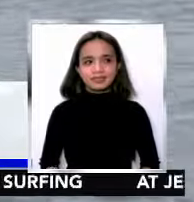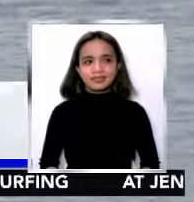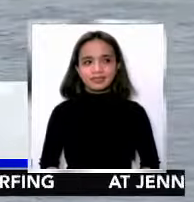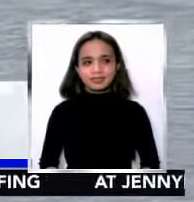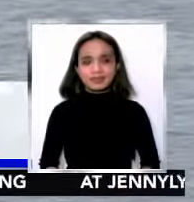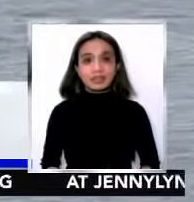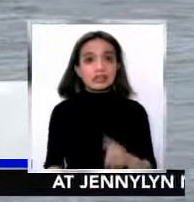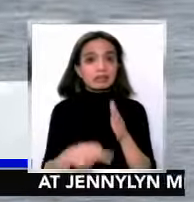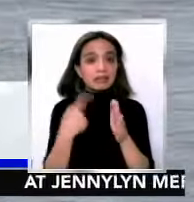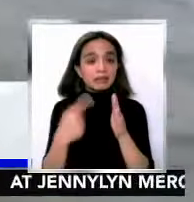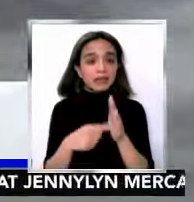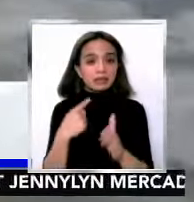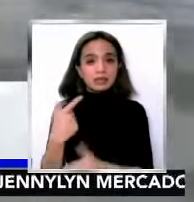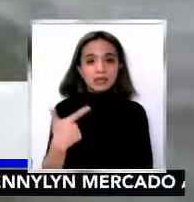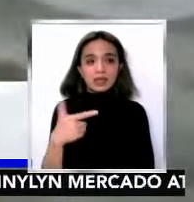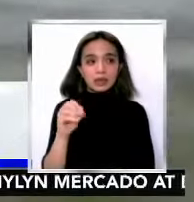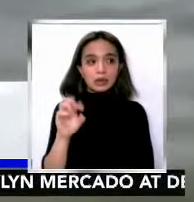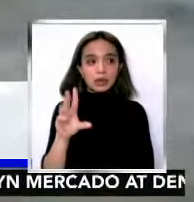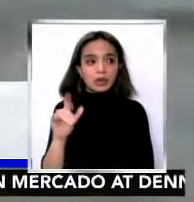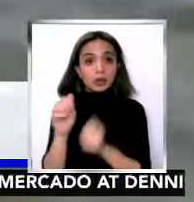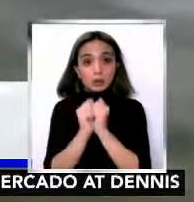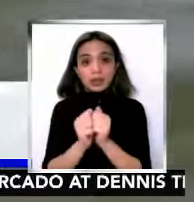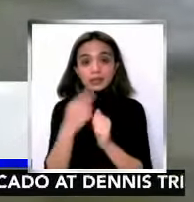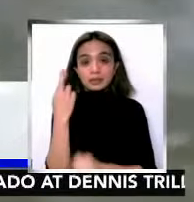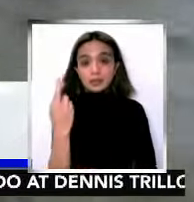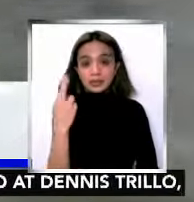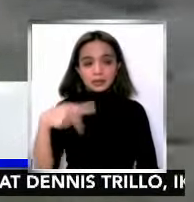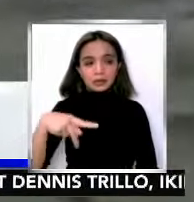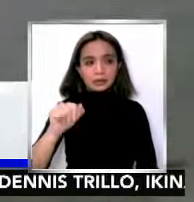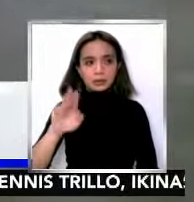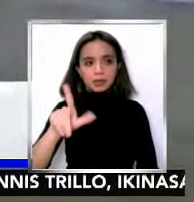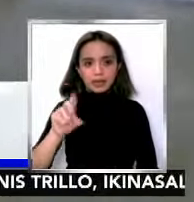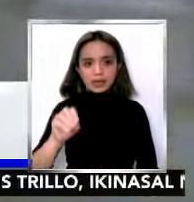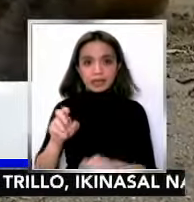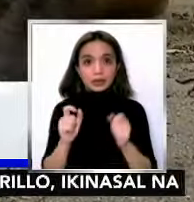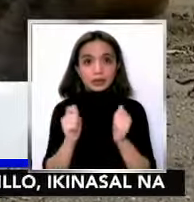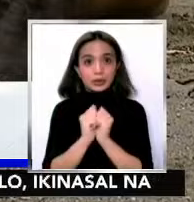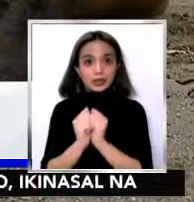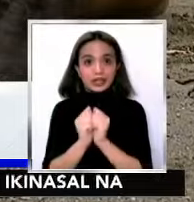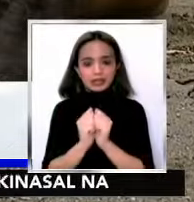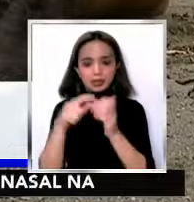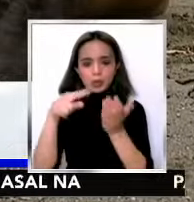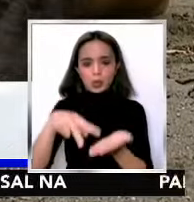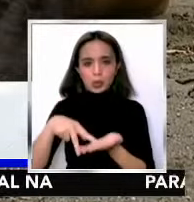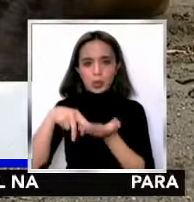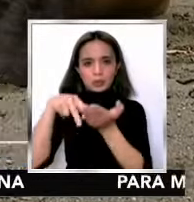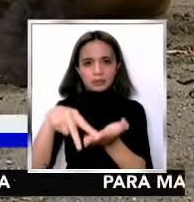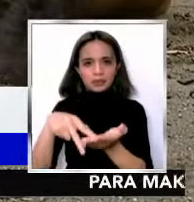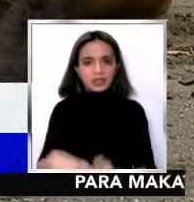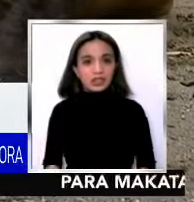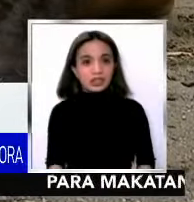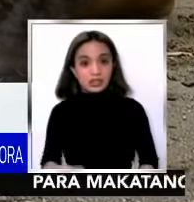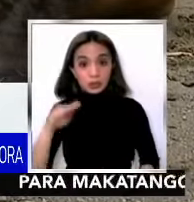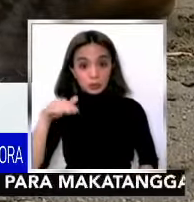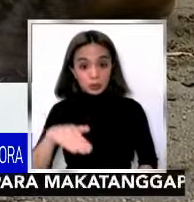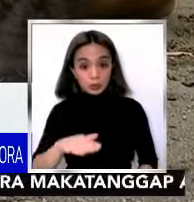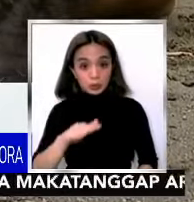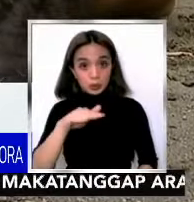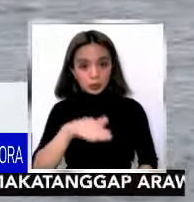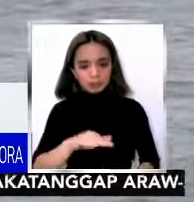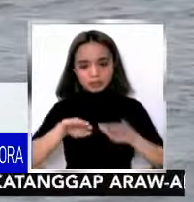Minsan, si Gordy kasama ang best friend na si Pablo at sabay silang mag-surfing. Pag maliit yung alon, he would swim towards